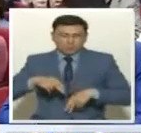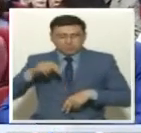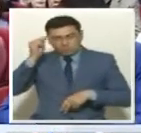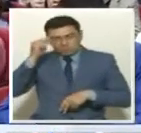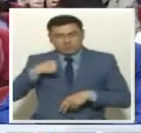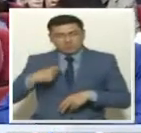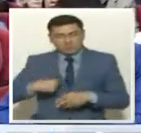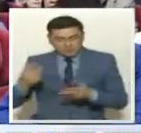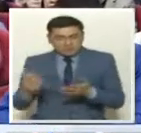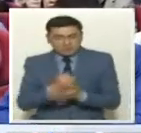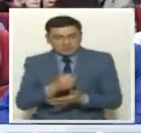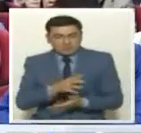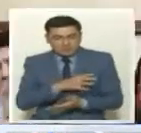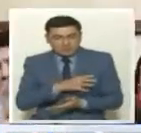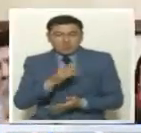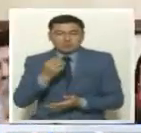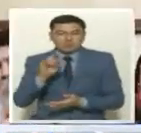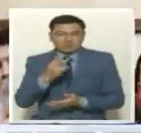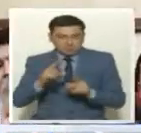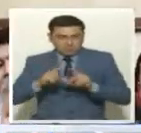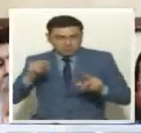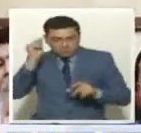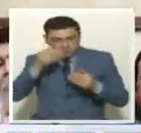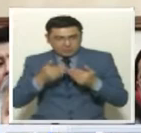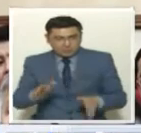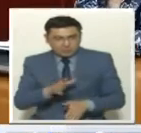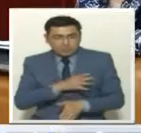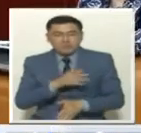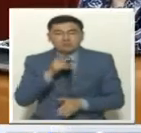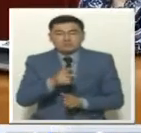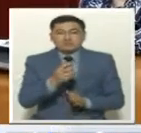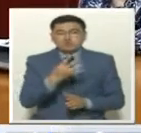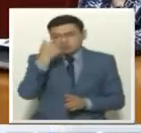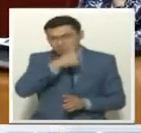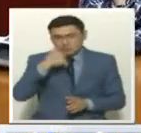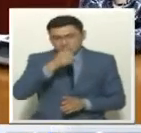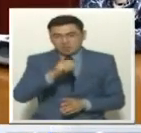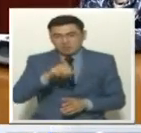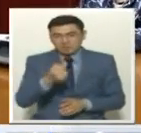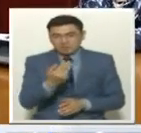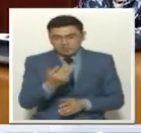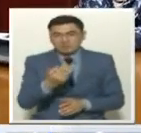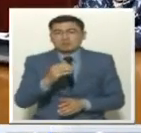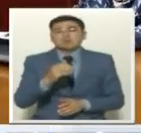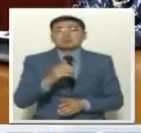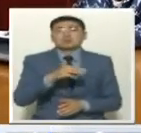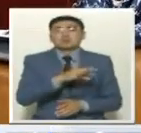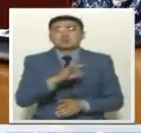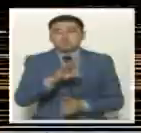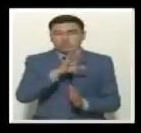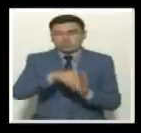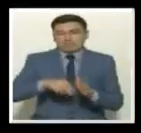Назарбаев университетін іскерлік әкімшілік мамандығы бойынша бітірген. Еңбек жолын 2014 жылы Аташ сервис жауапкершілік шектеулі серіктестігінің